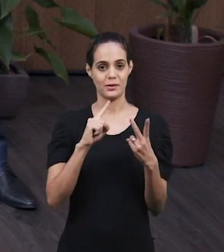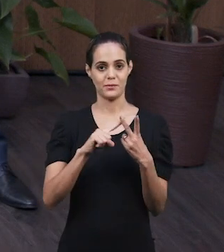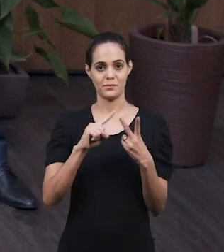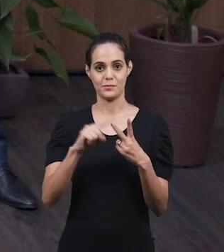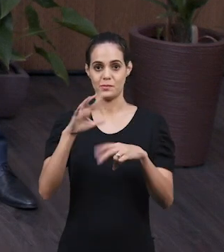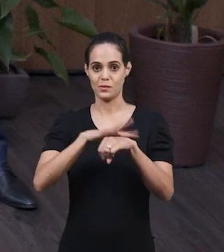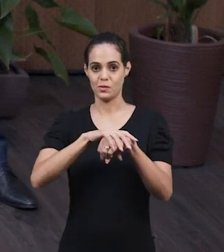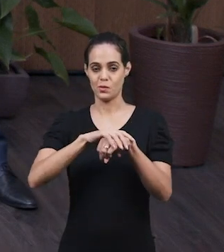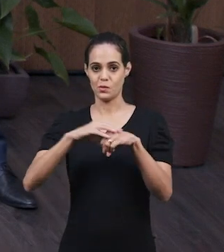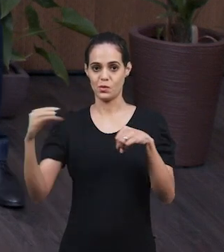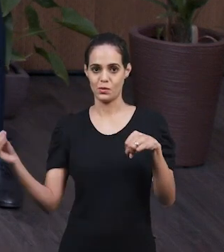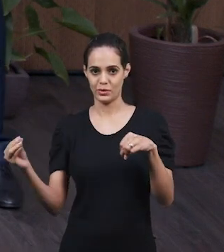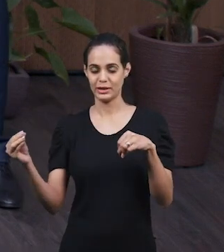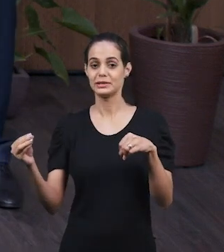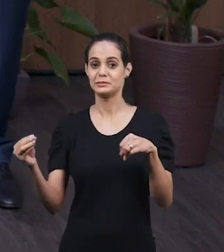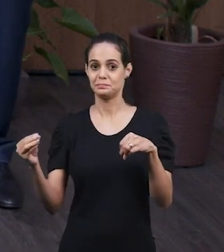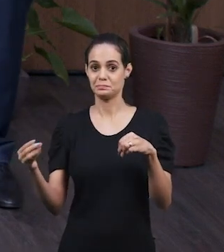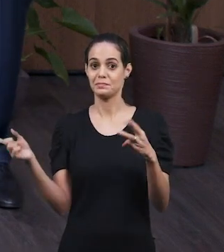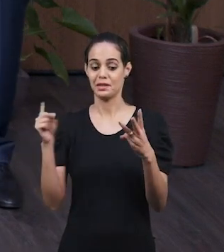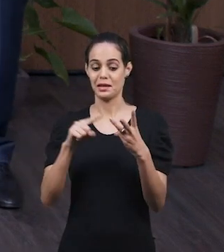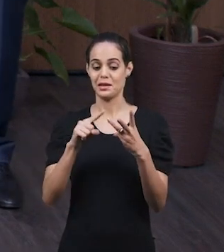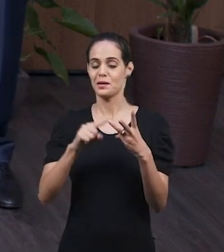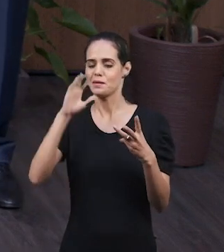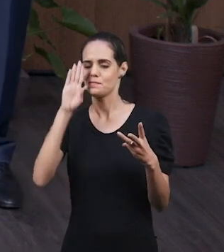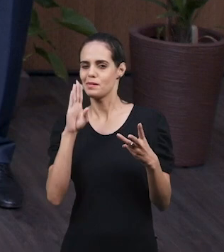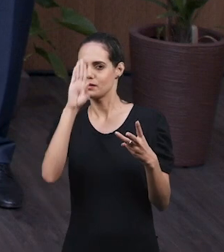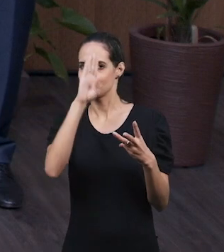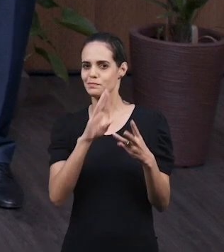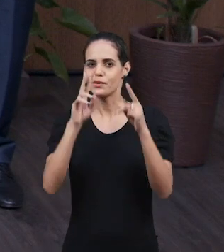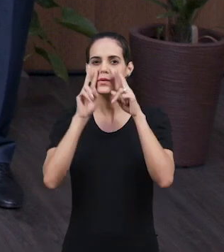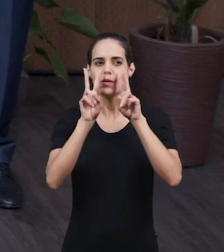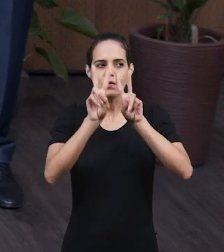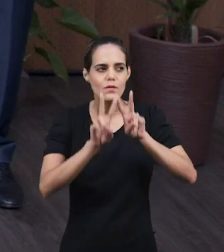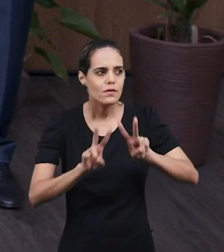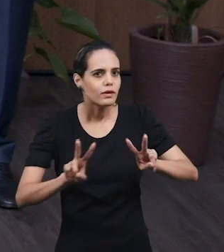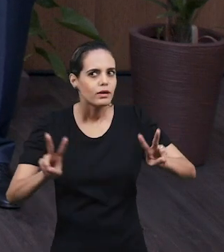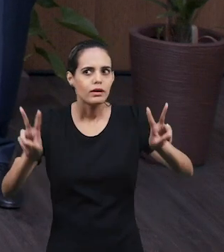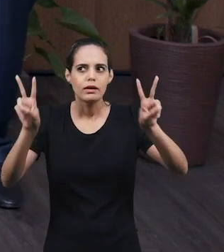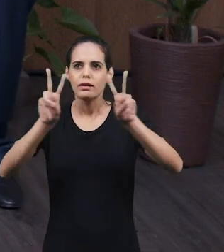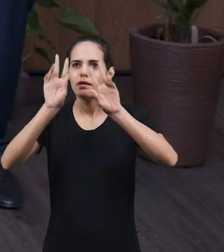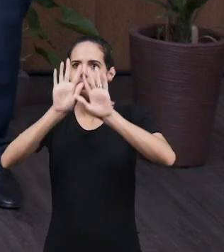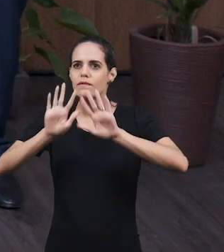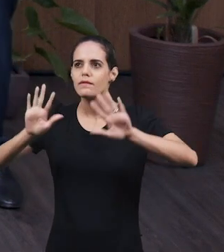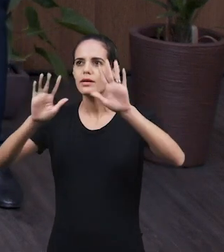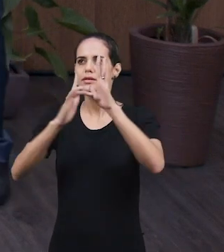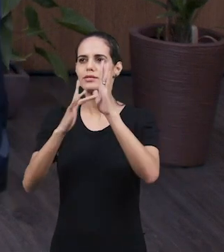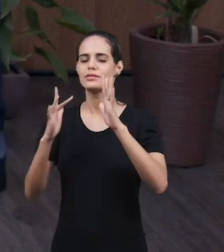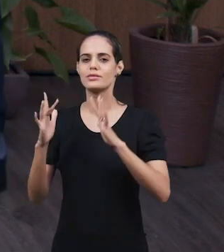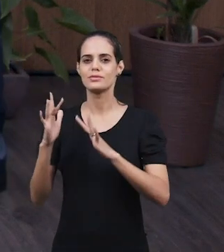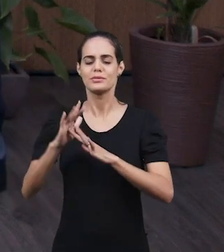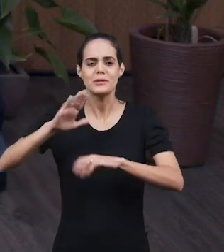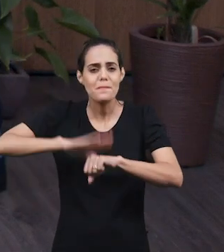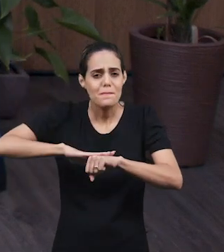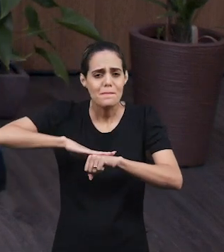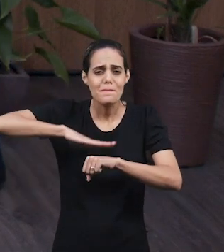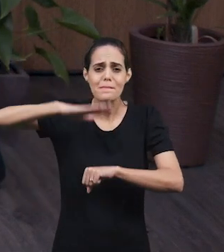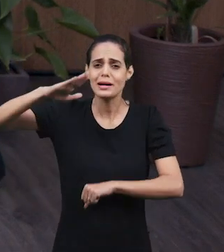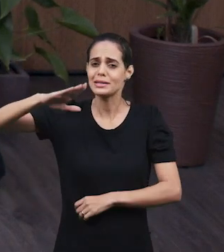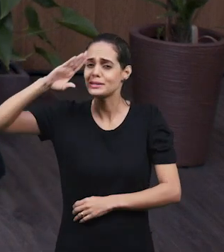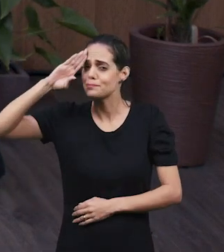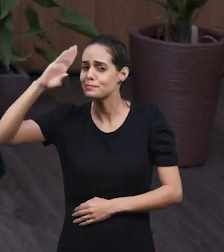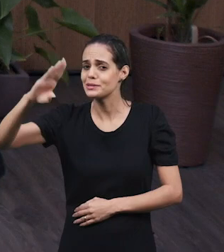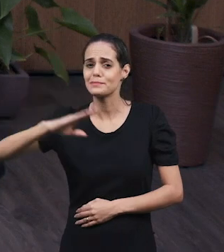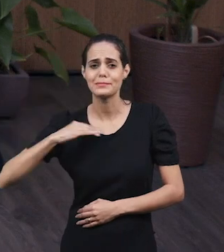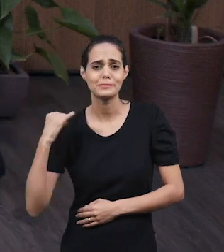la guérison, Bartimée, il a commencé à voir Jésus. Et beaucoup plus important se trouve ici dans